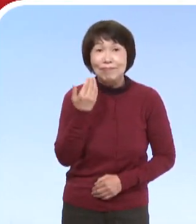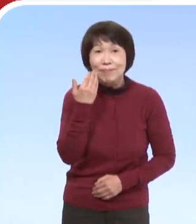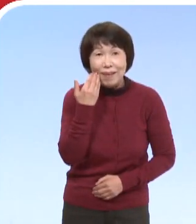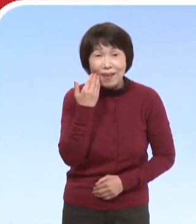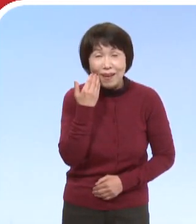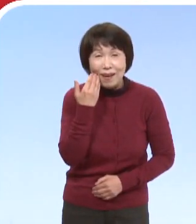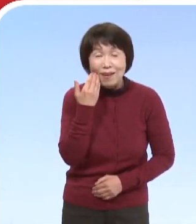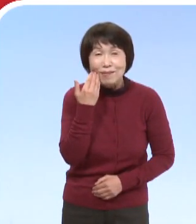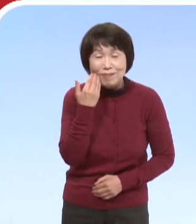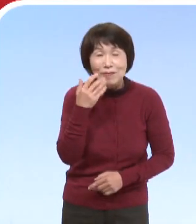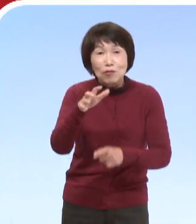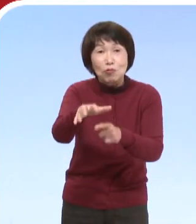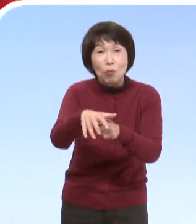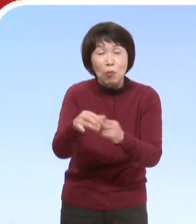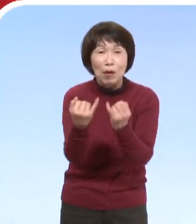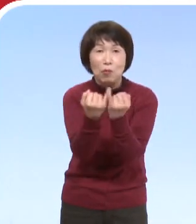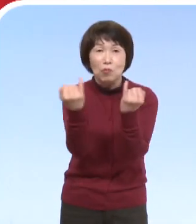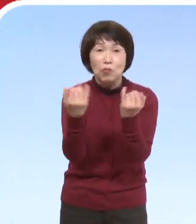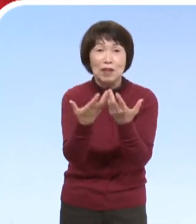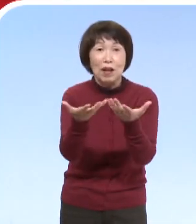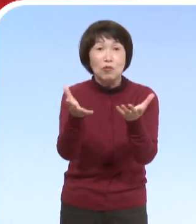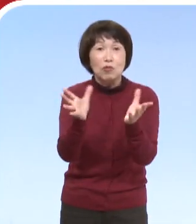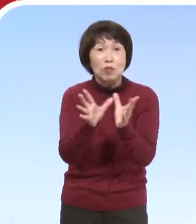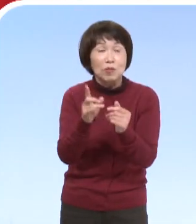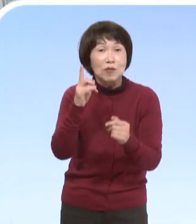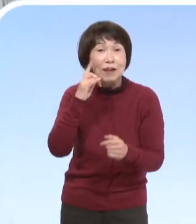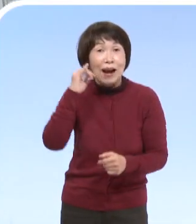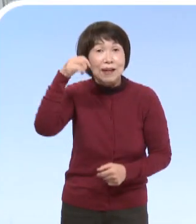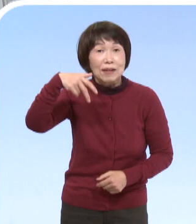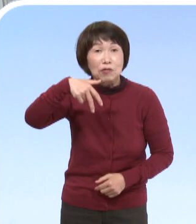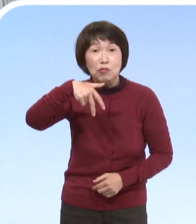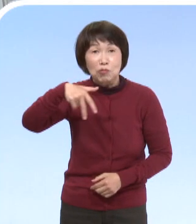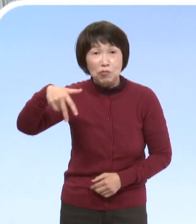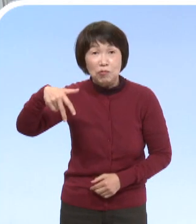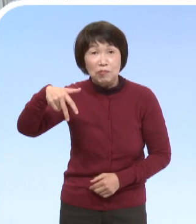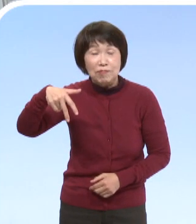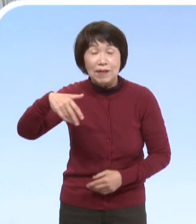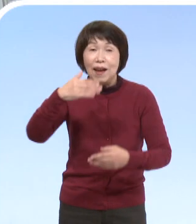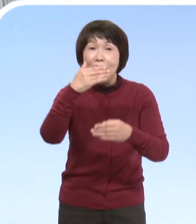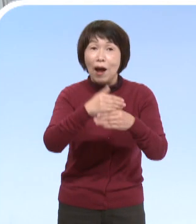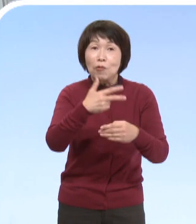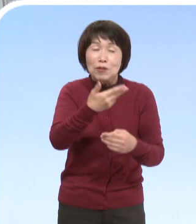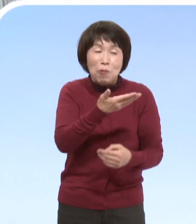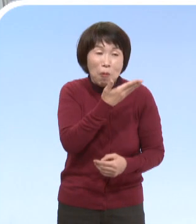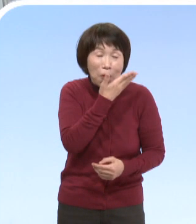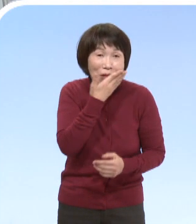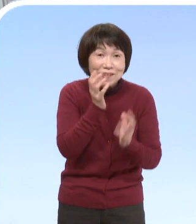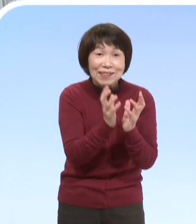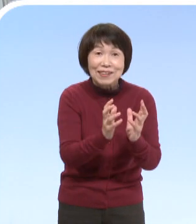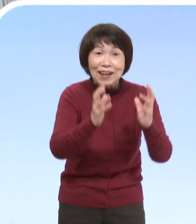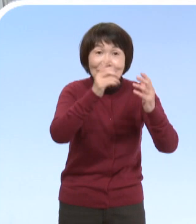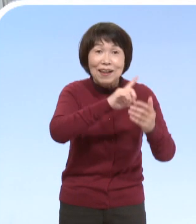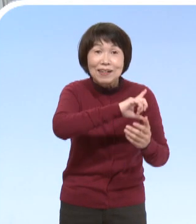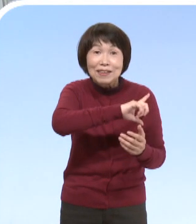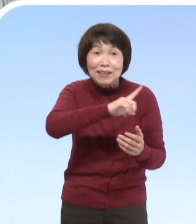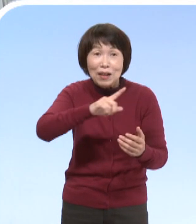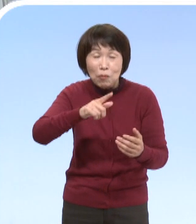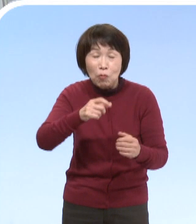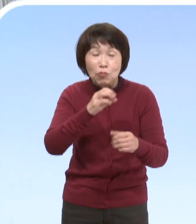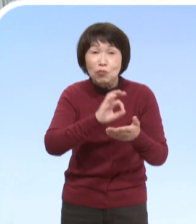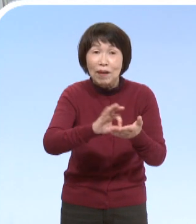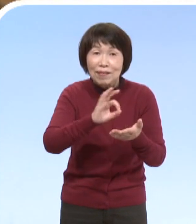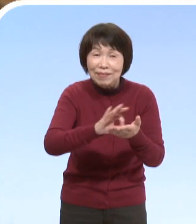女性農家グループかーちゃんずです。相生市の美味しい農産物で地域を元気にするとの思